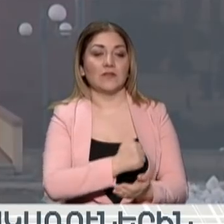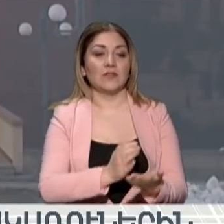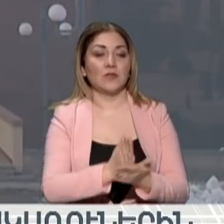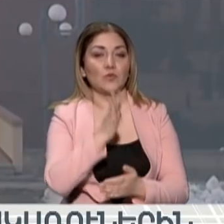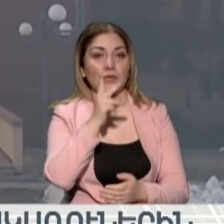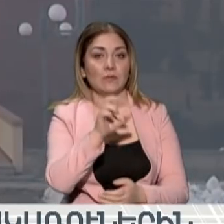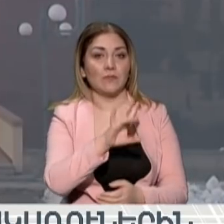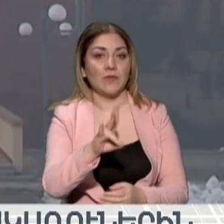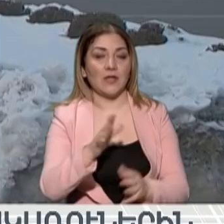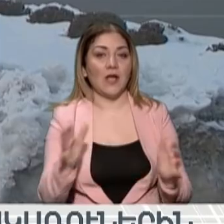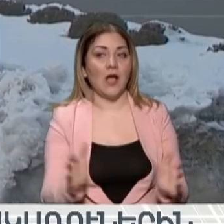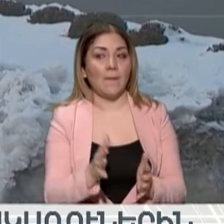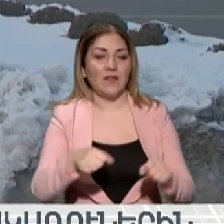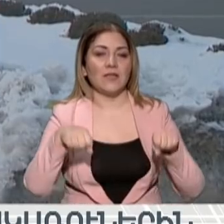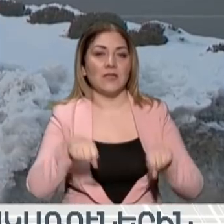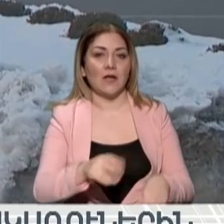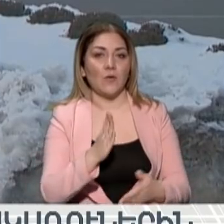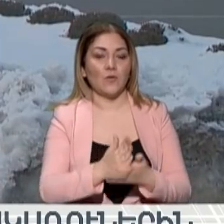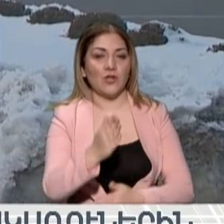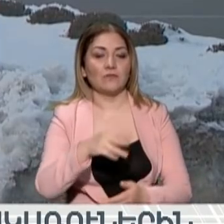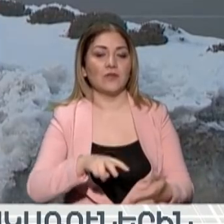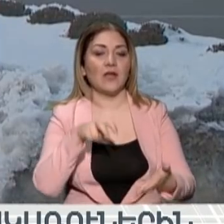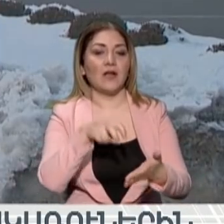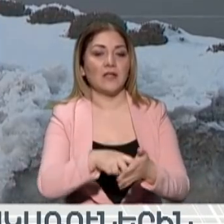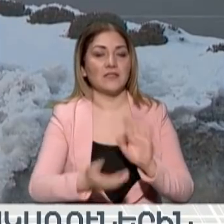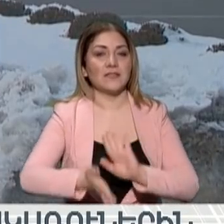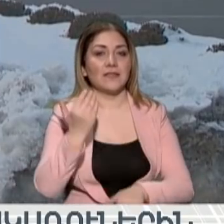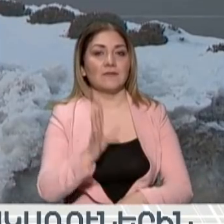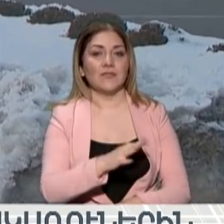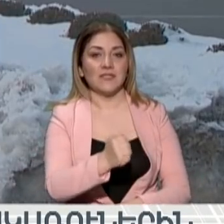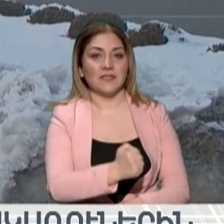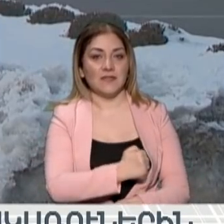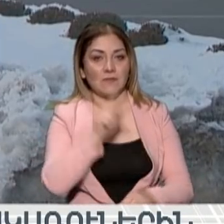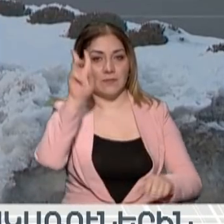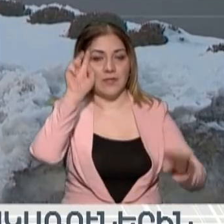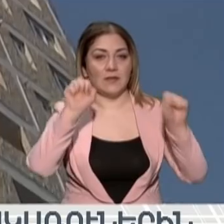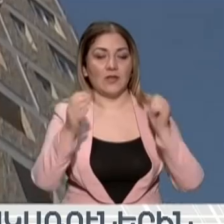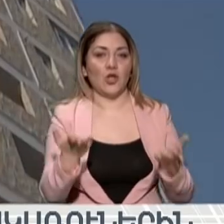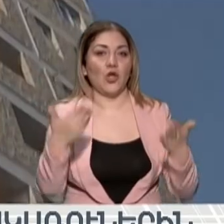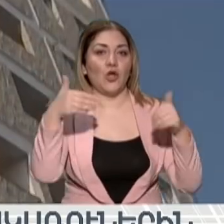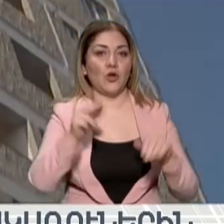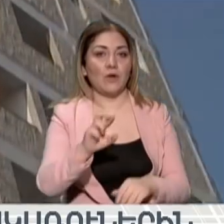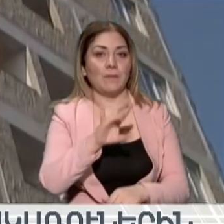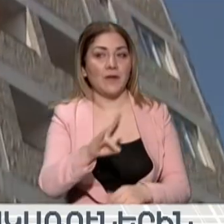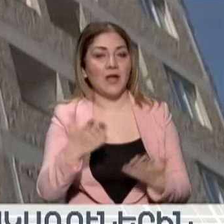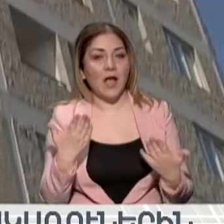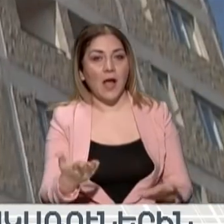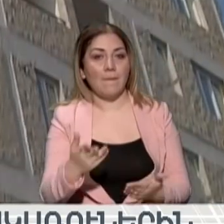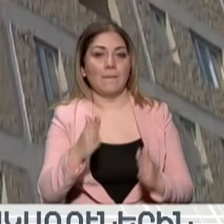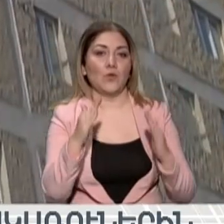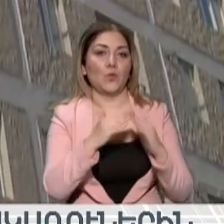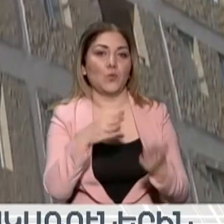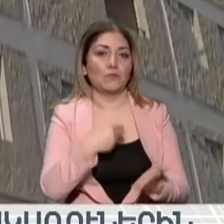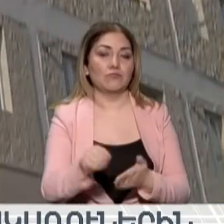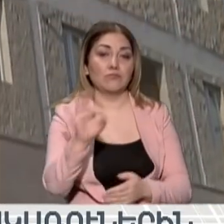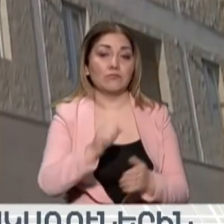ընթացքում բնակարանային ապահովության իրավունք ունեցող հաշվառված նախկին զինծառայողները կառավարության որոշմամբ բնակարան կամ բնակելի տուն